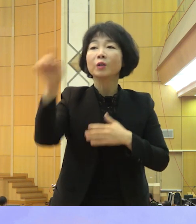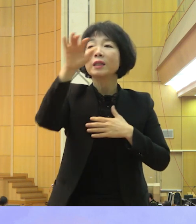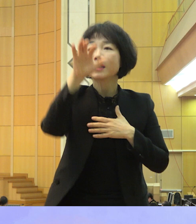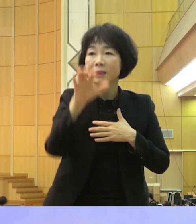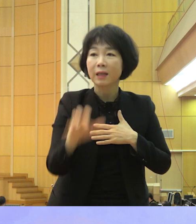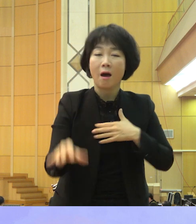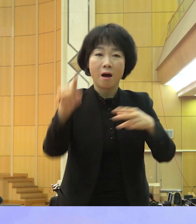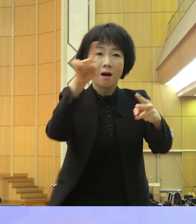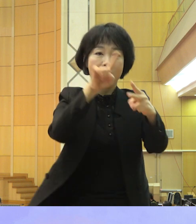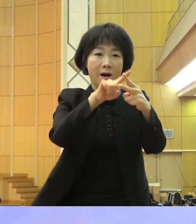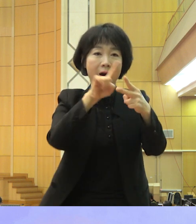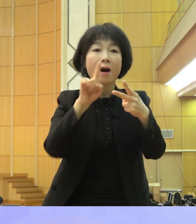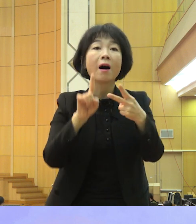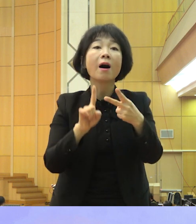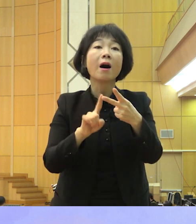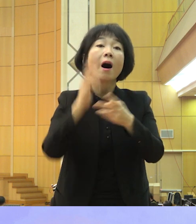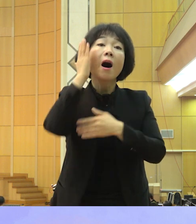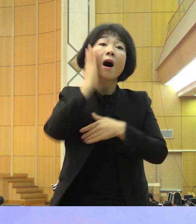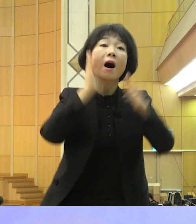그 어디나